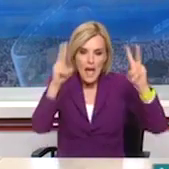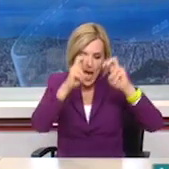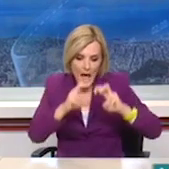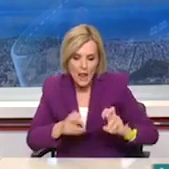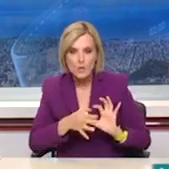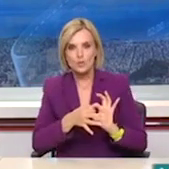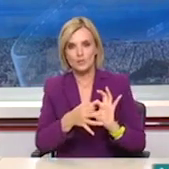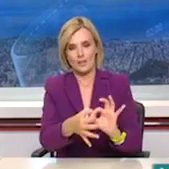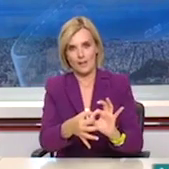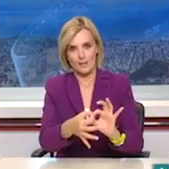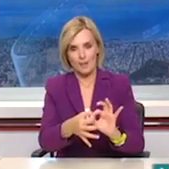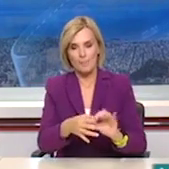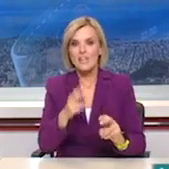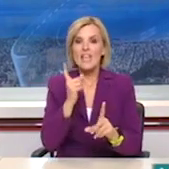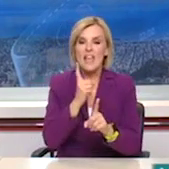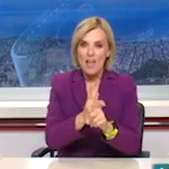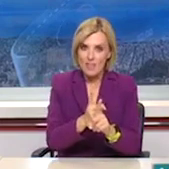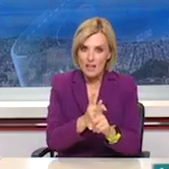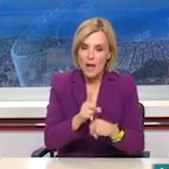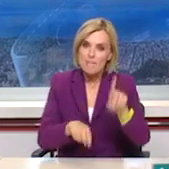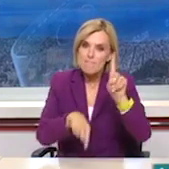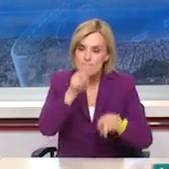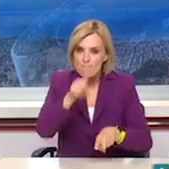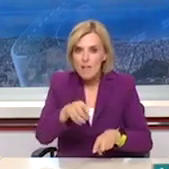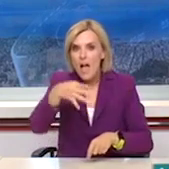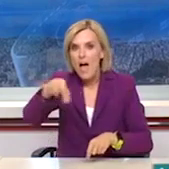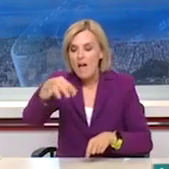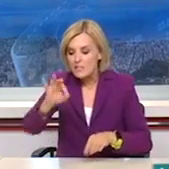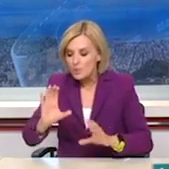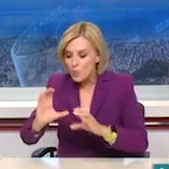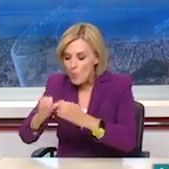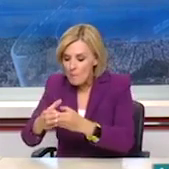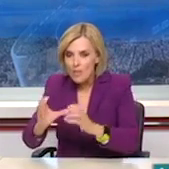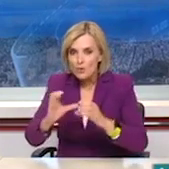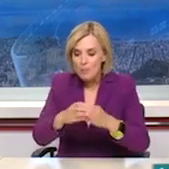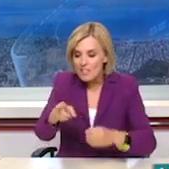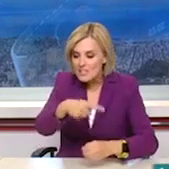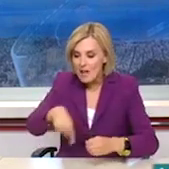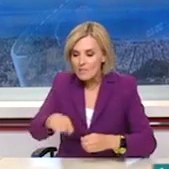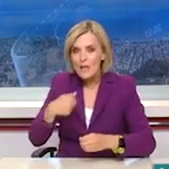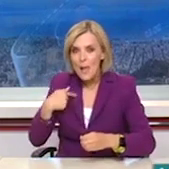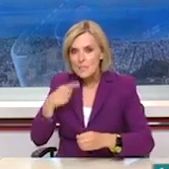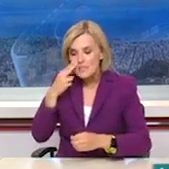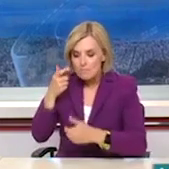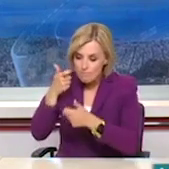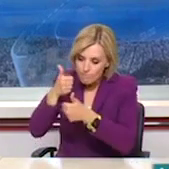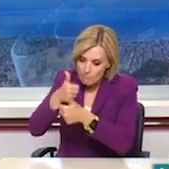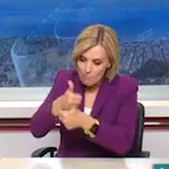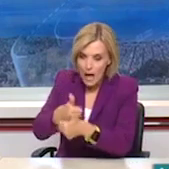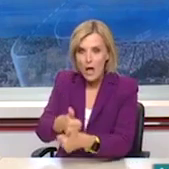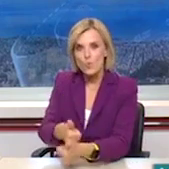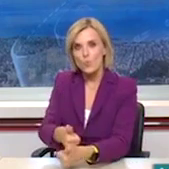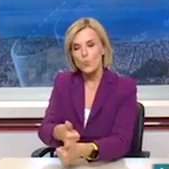είδους επιδημίες και ιδιαίτερα επιδημίες που αφορούν ευάλωτες ομάδες. Αυτές παραμένουν στο επίκεντρο της προσοχής μας, ακόμα και μετά